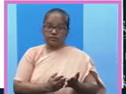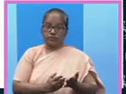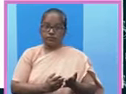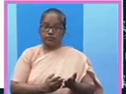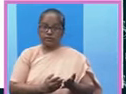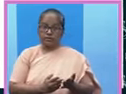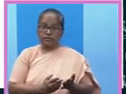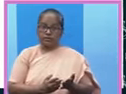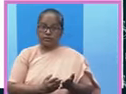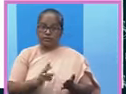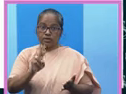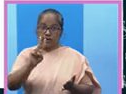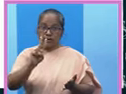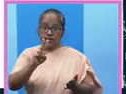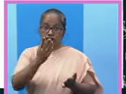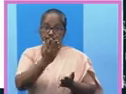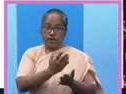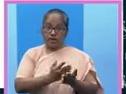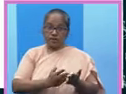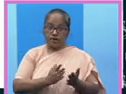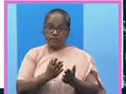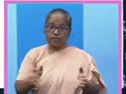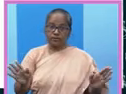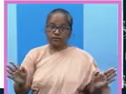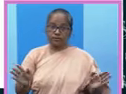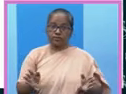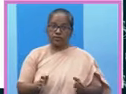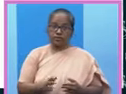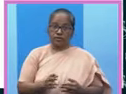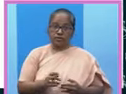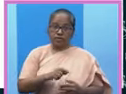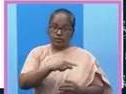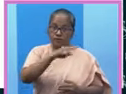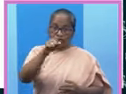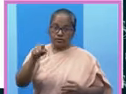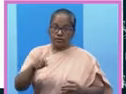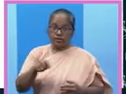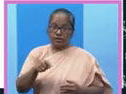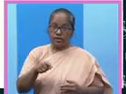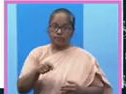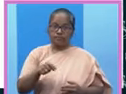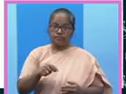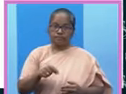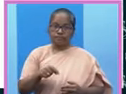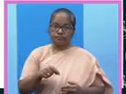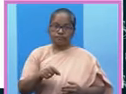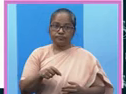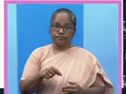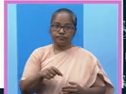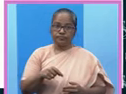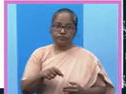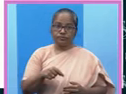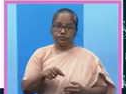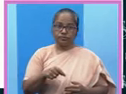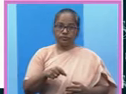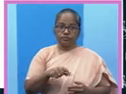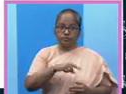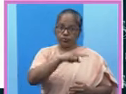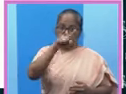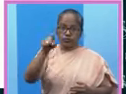முழு பாகம், அதை ரெண்டு பாகமாக பிரித்து அதில் ஒரு பாகம் மட்டும் எடுத்து அதனுடைய வில்லி நீளம் நான் இங்கே சொல்கிறேன், சரிங்களா?